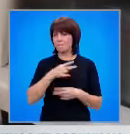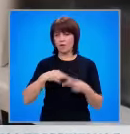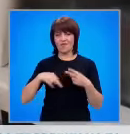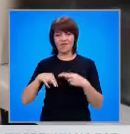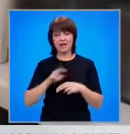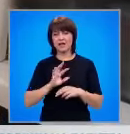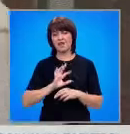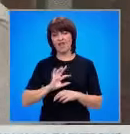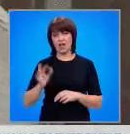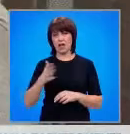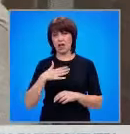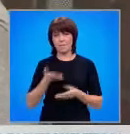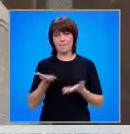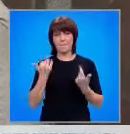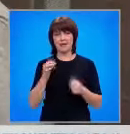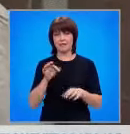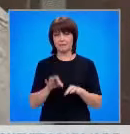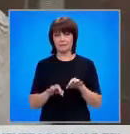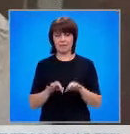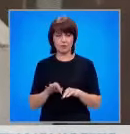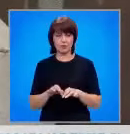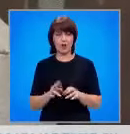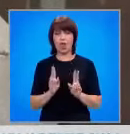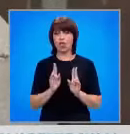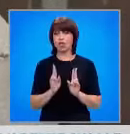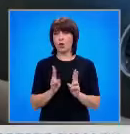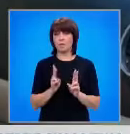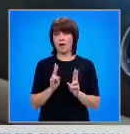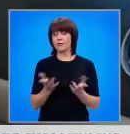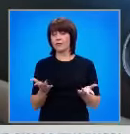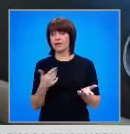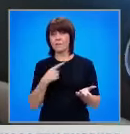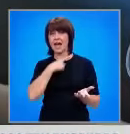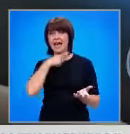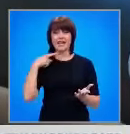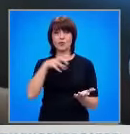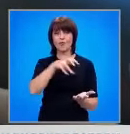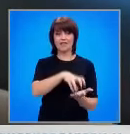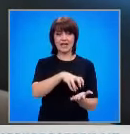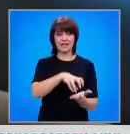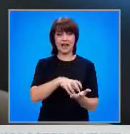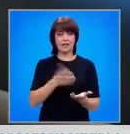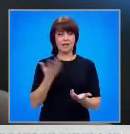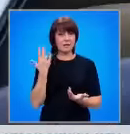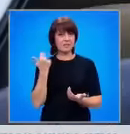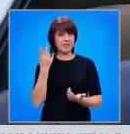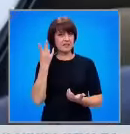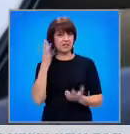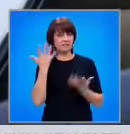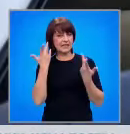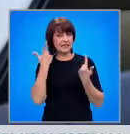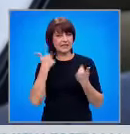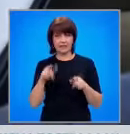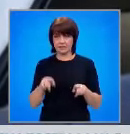преди всеки вод. Нормално е, в рисков квартал сме. Редовно има, даже преди около 20-на дена имаше пак